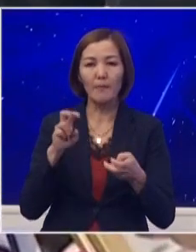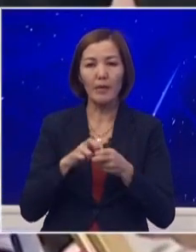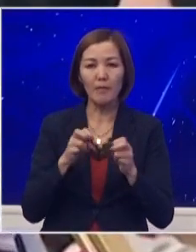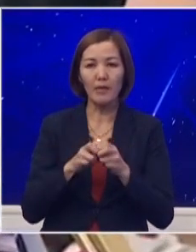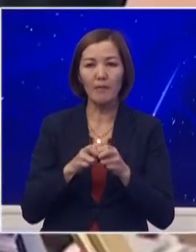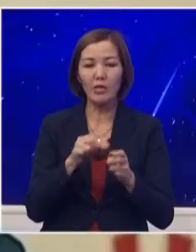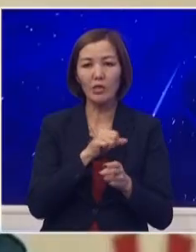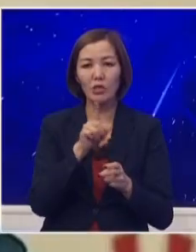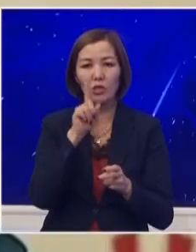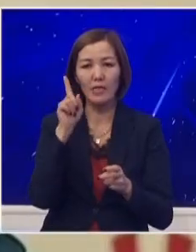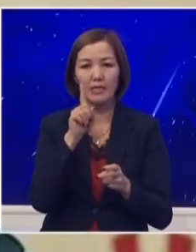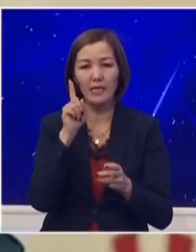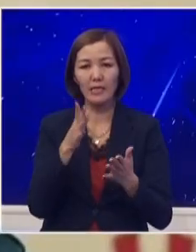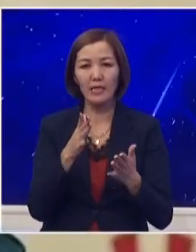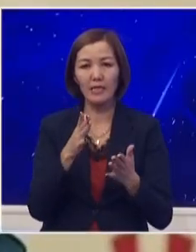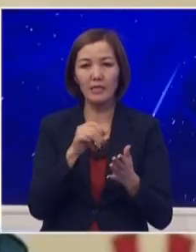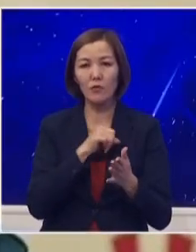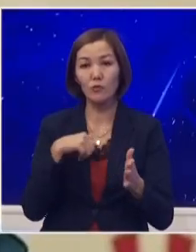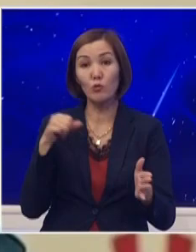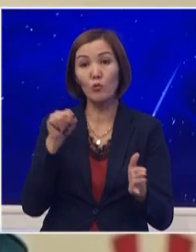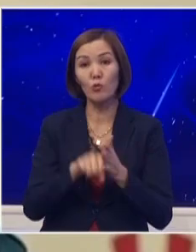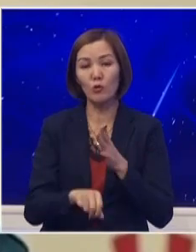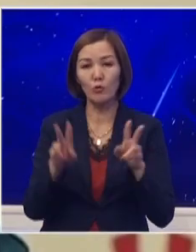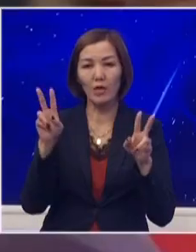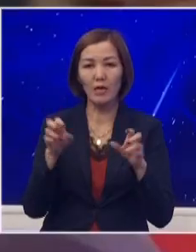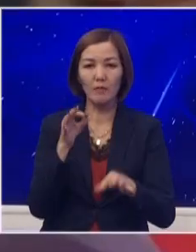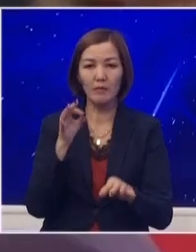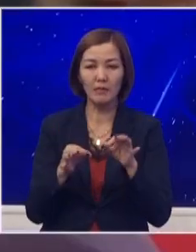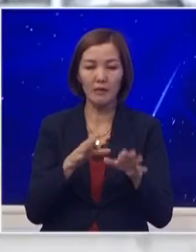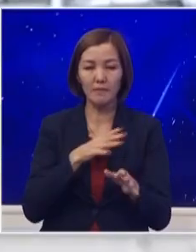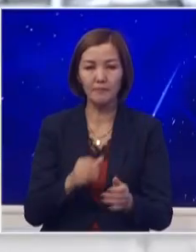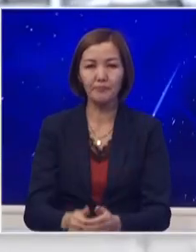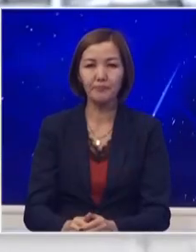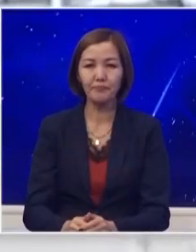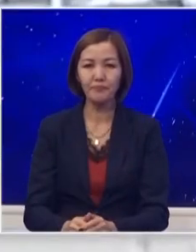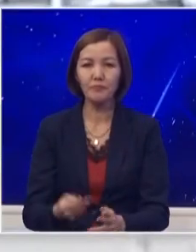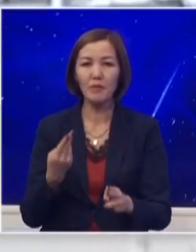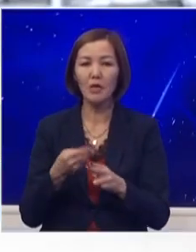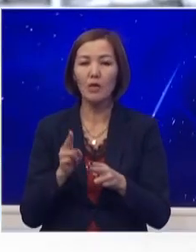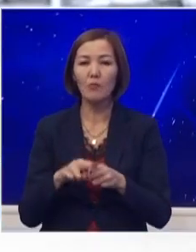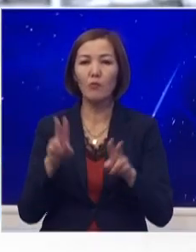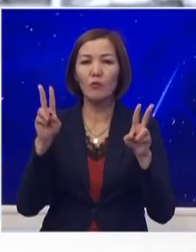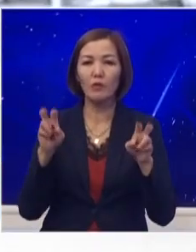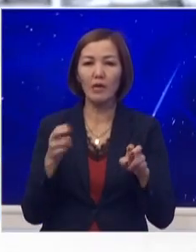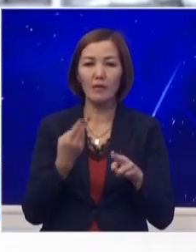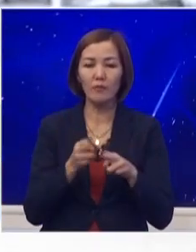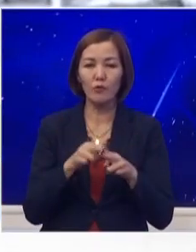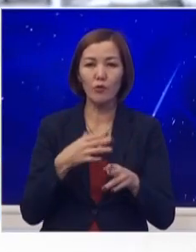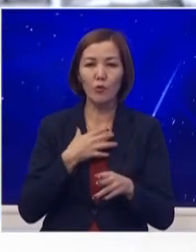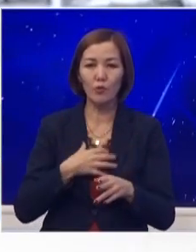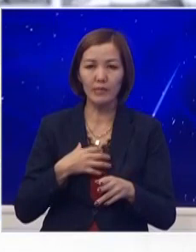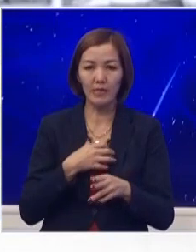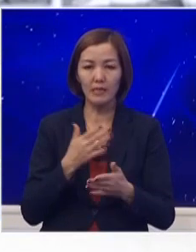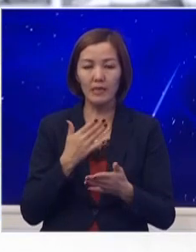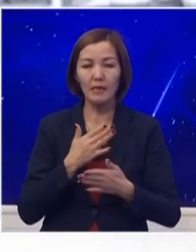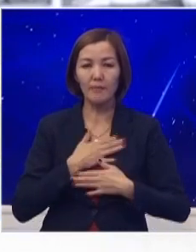арасындағы суицидтің алдын алу тетіктерімен бөлісті. Мамандардың ой-пікірін тыңдады. Бұл тақырып қазіргі таңда өте өзекті мәселе.